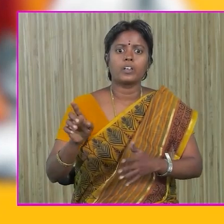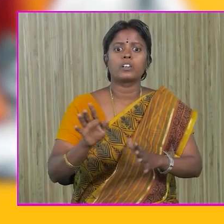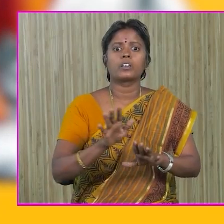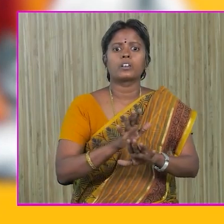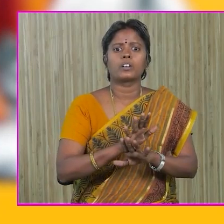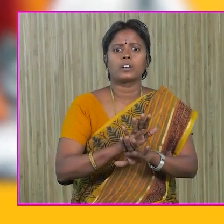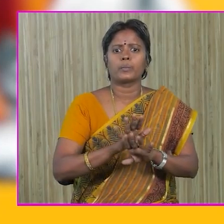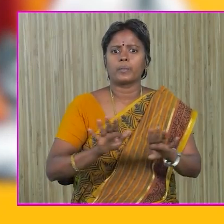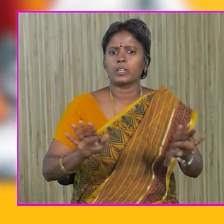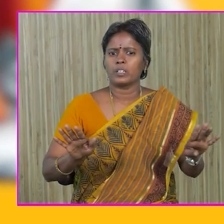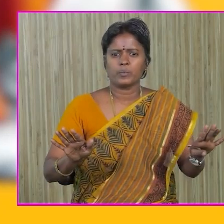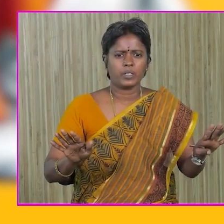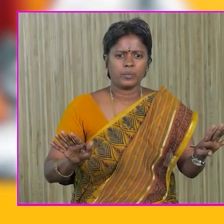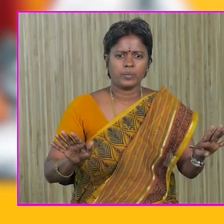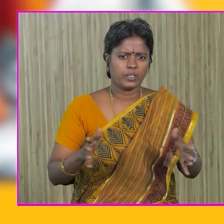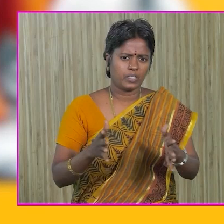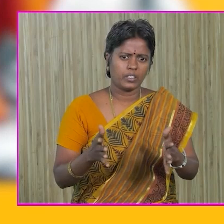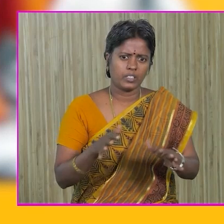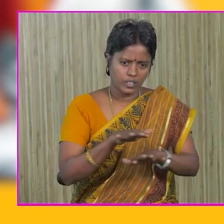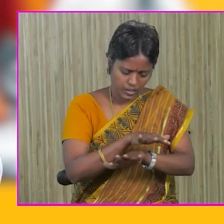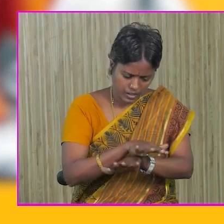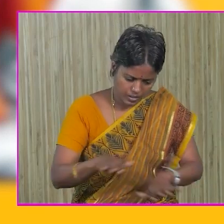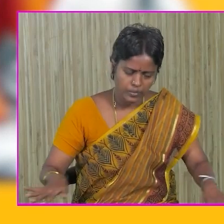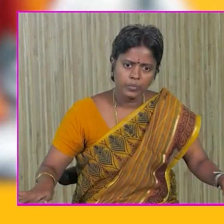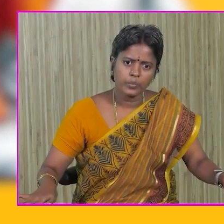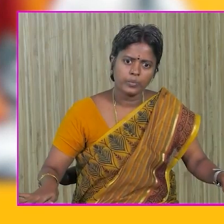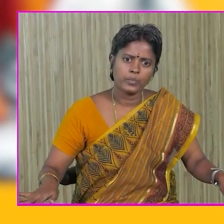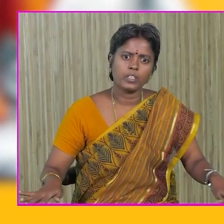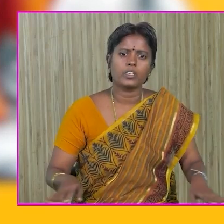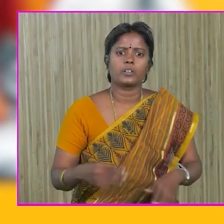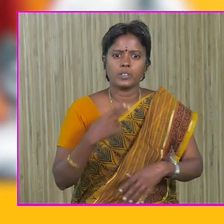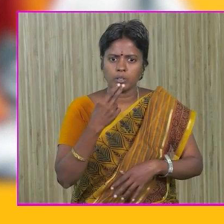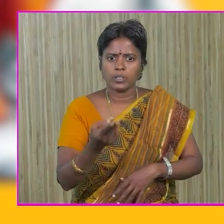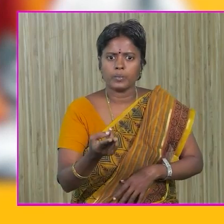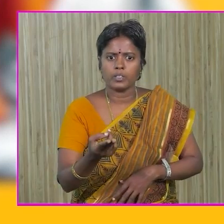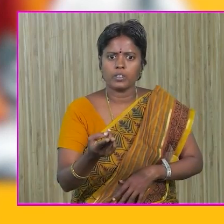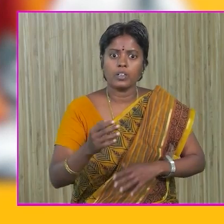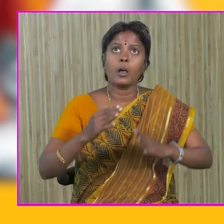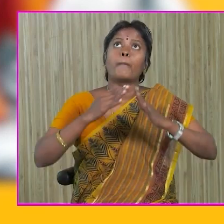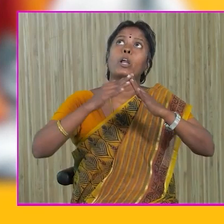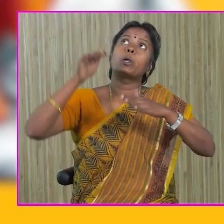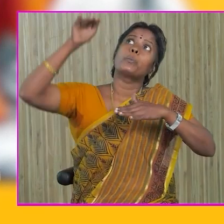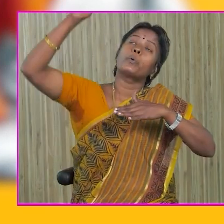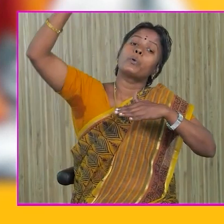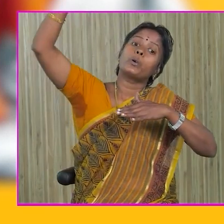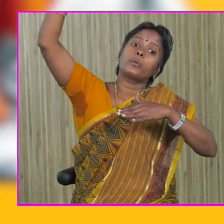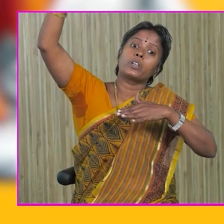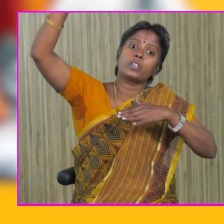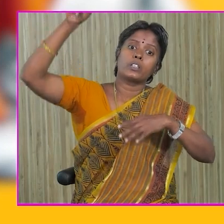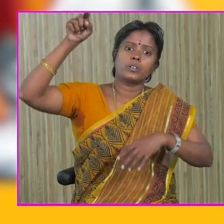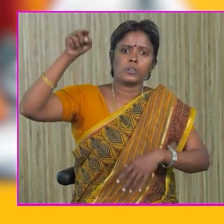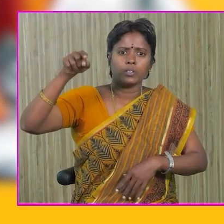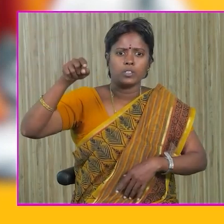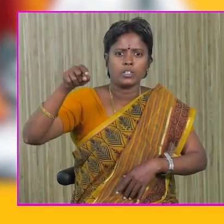அவருடைய பண்புகள் இழிந்ததாகவே கருதப்படும். மலை போல உயர்ந்த நிலையில் உள்ளவரும்